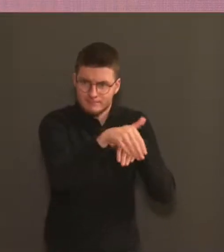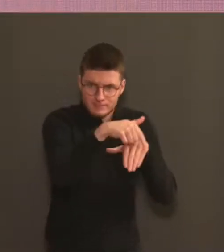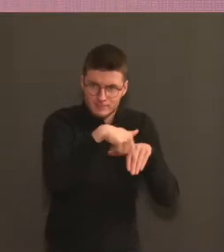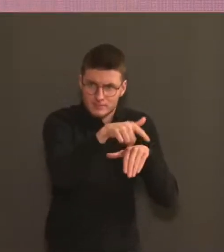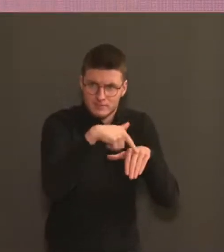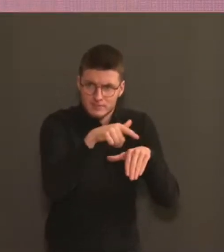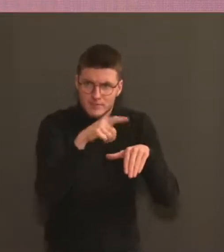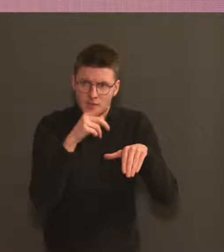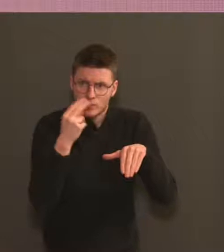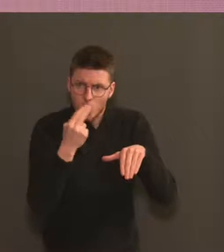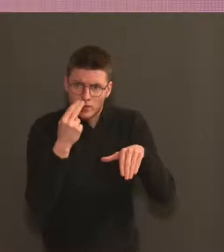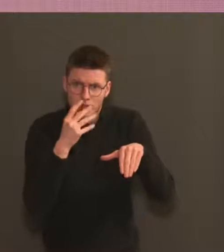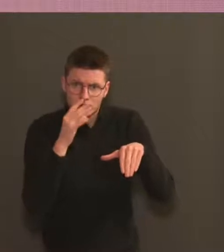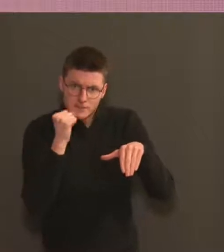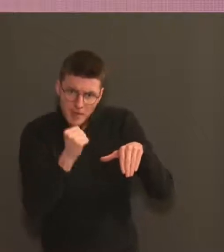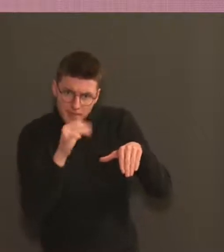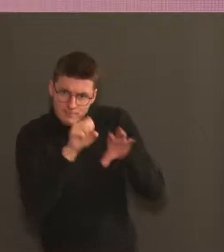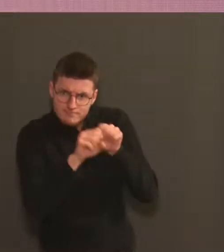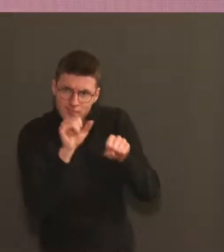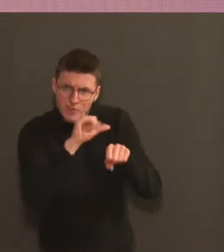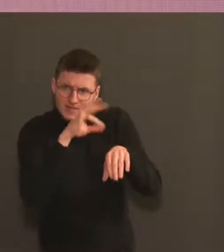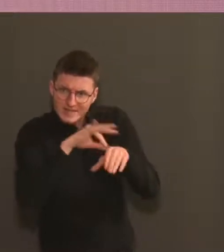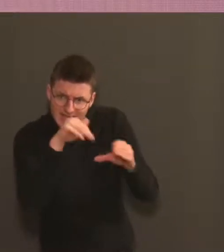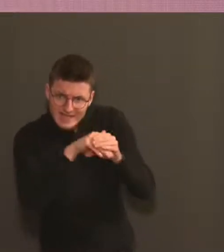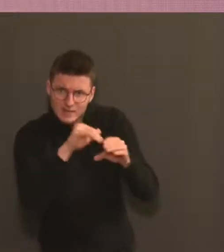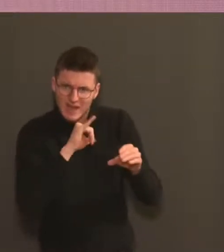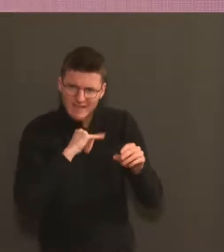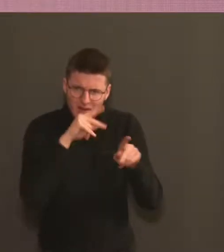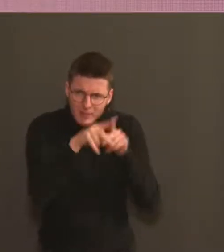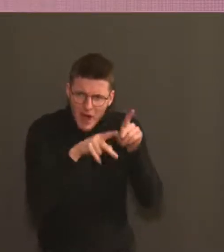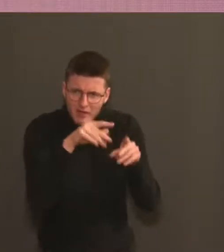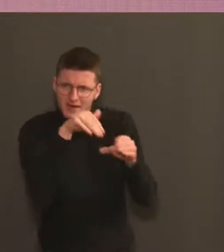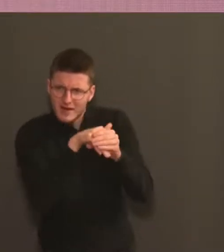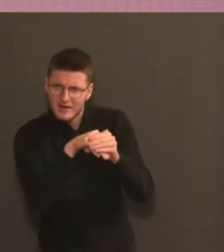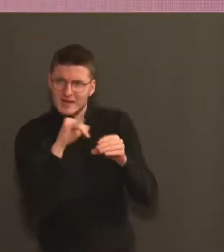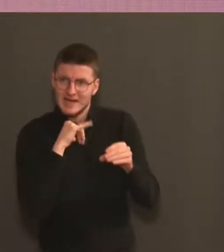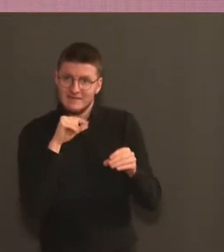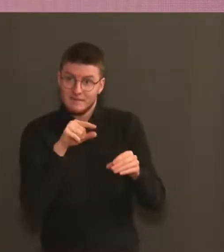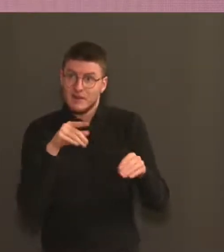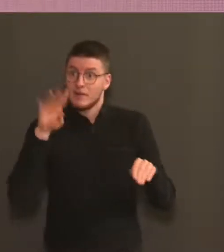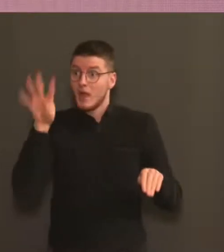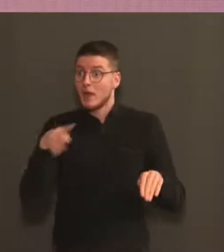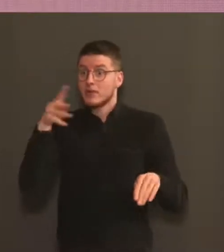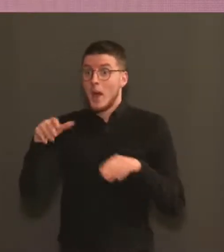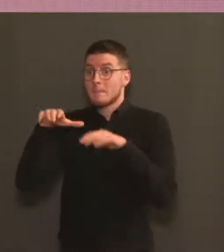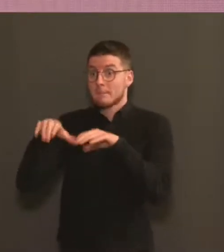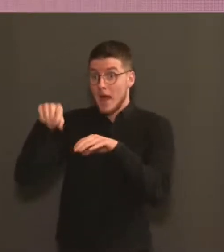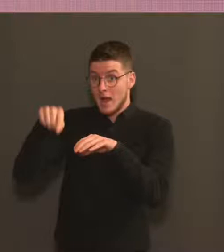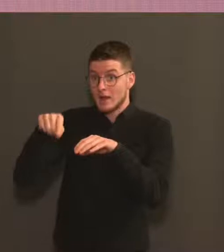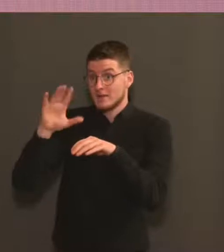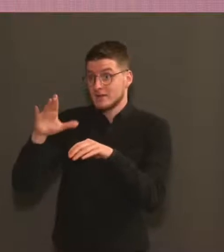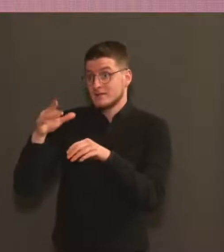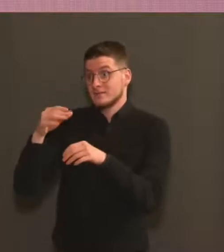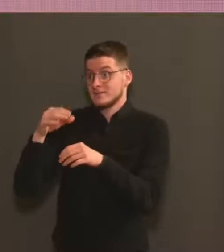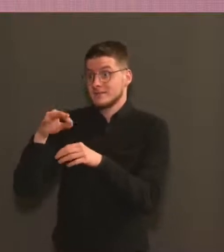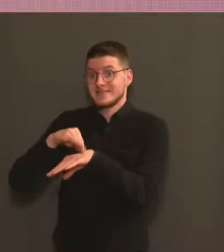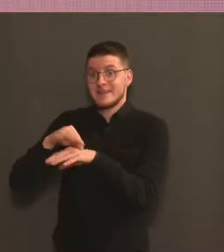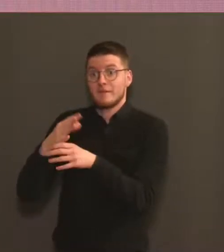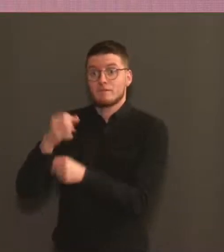en behandelingscodes in de databanken van de ziekenfondsen en de medische dossiers.